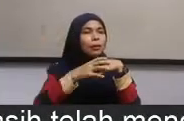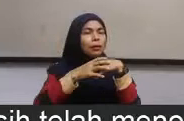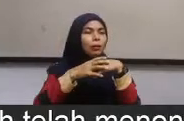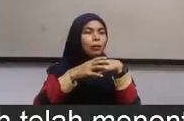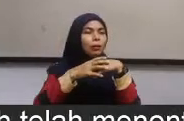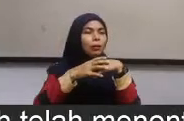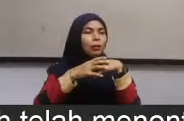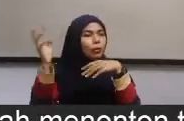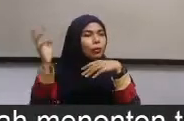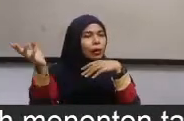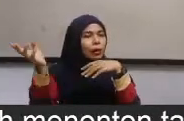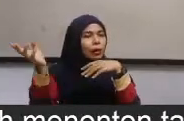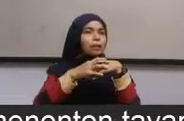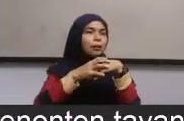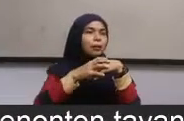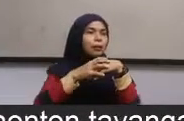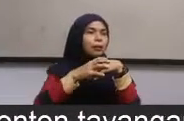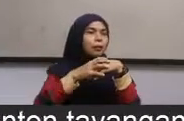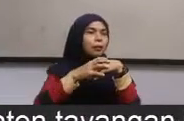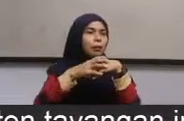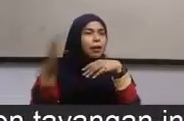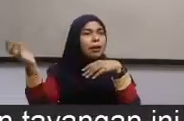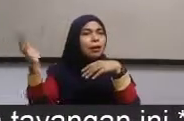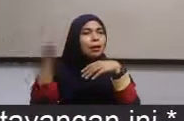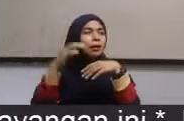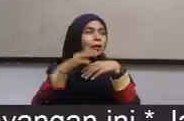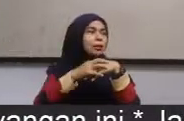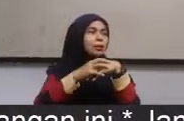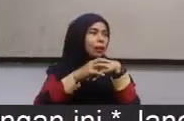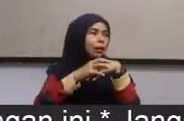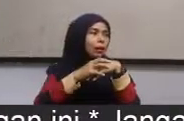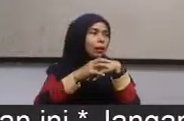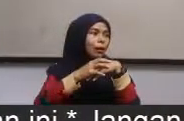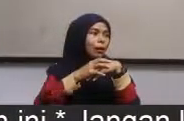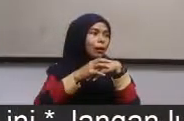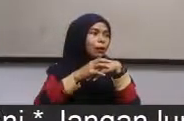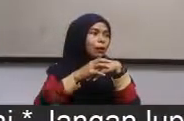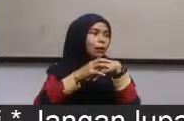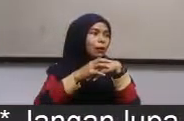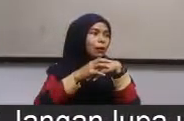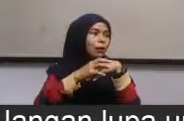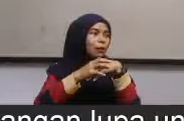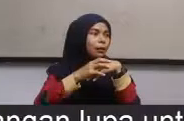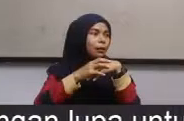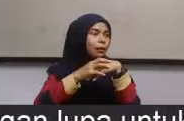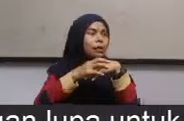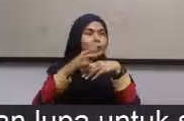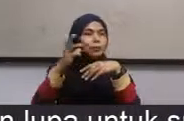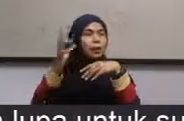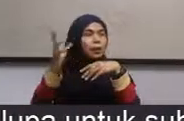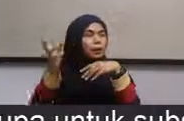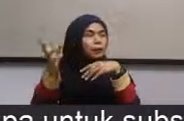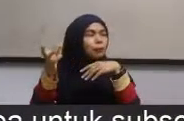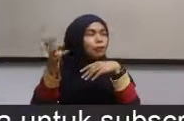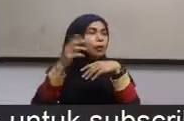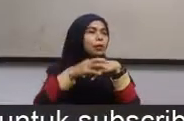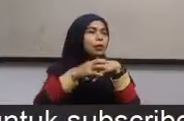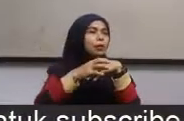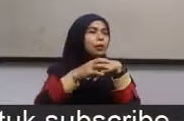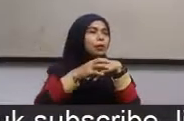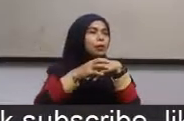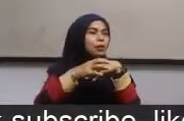kalau mereka doang yang pinter ya mereka datang ke Indonesia ya mereka sumber daya